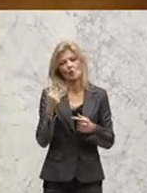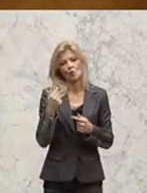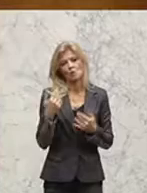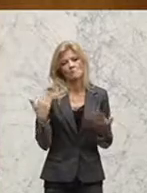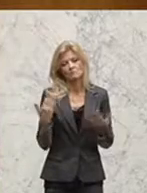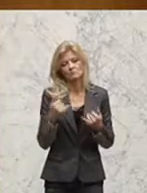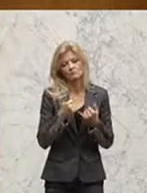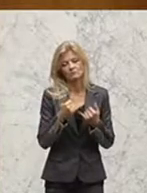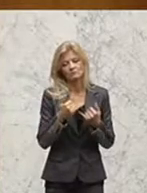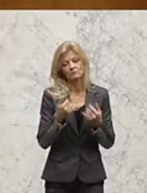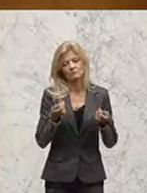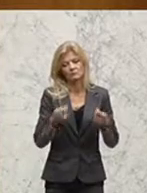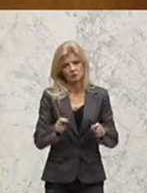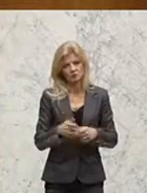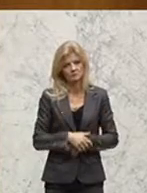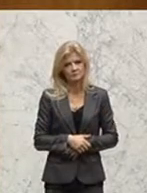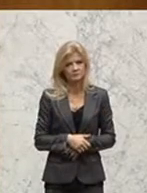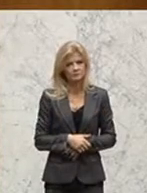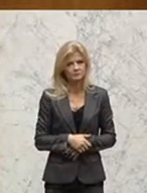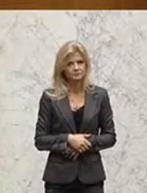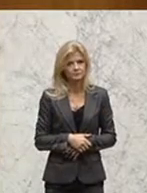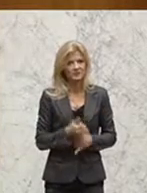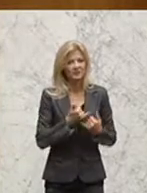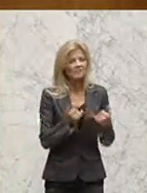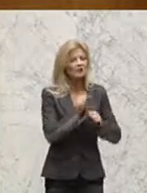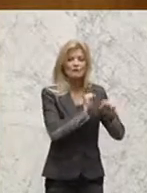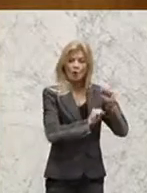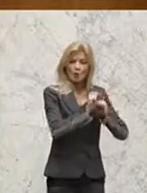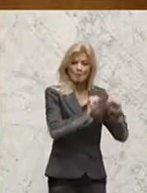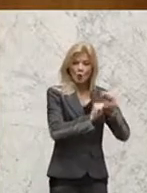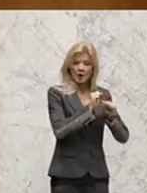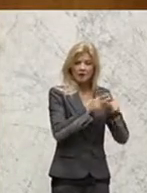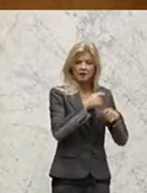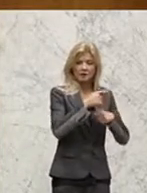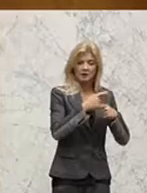präventiven Maßnahmen im Bereich des Innenressorts wurden und